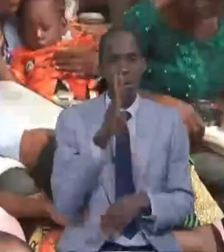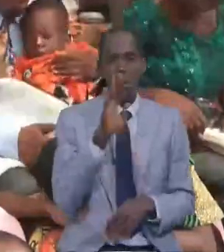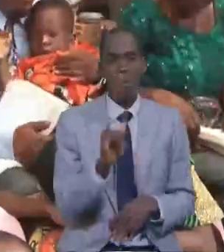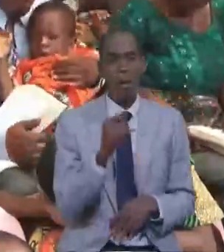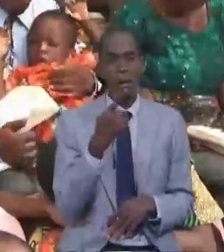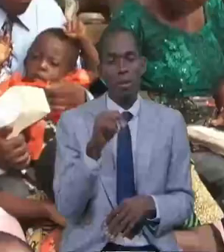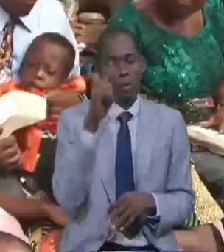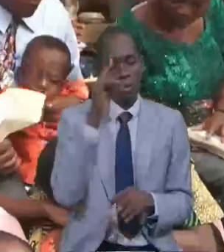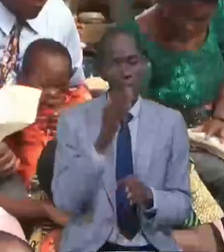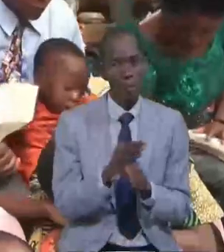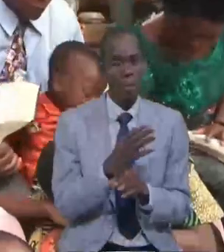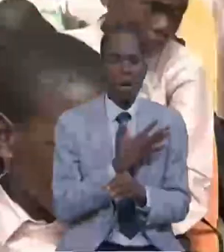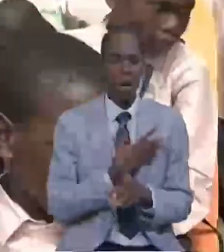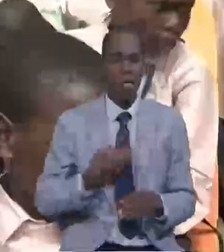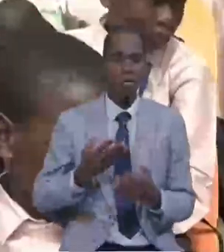Jésus-Christ.